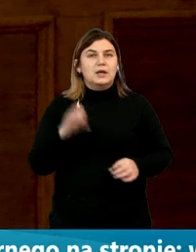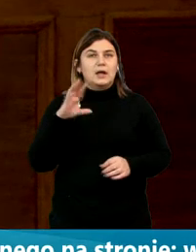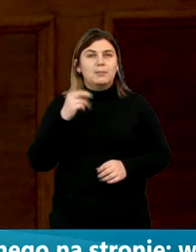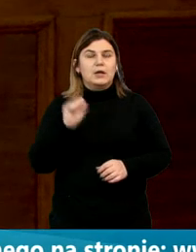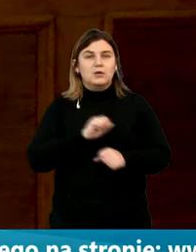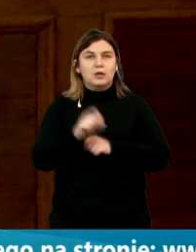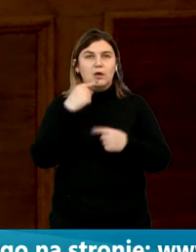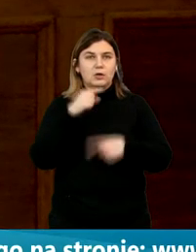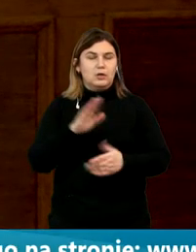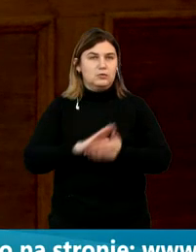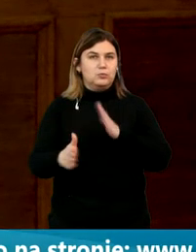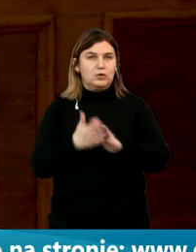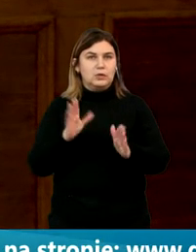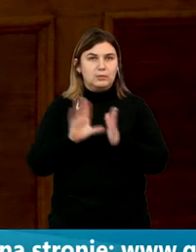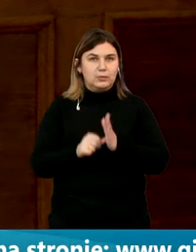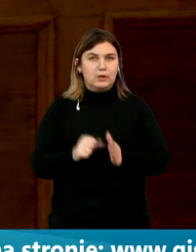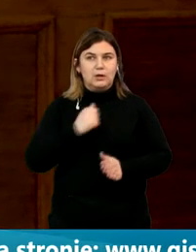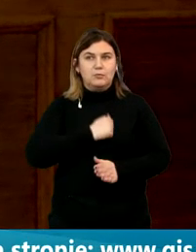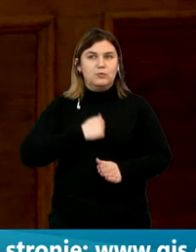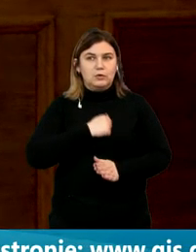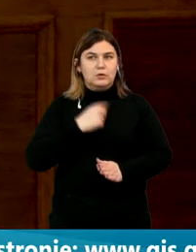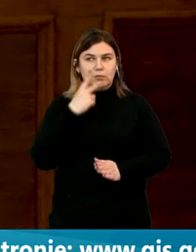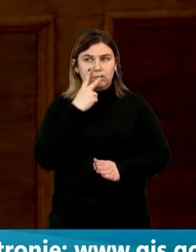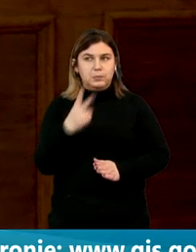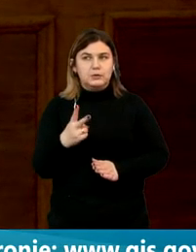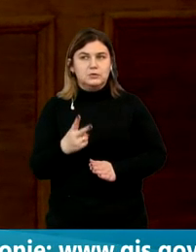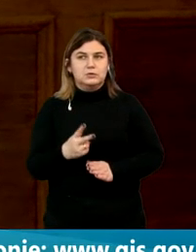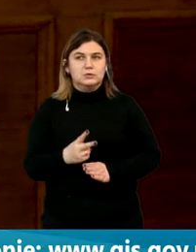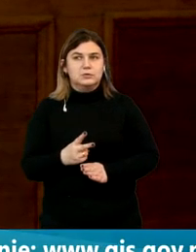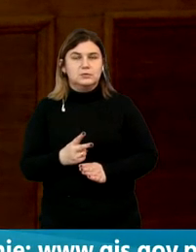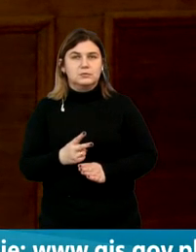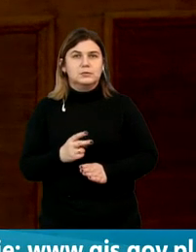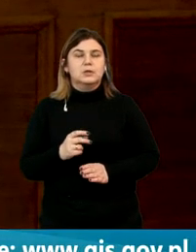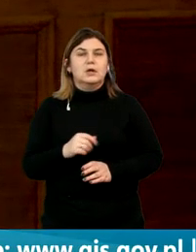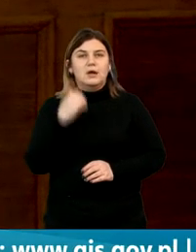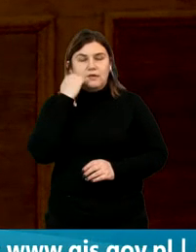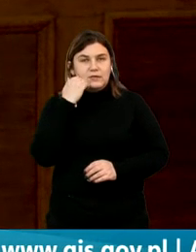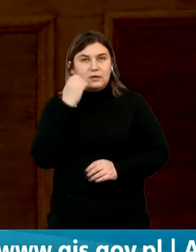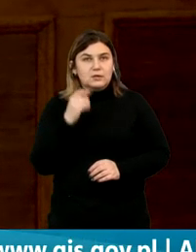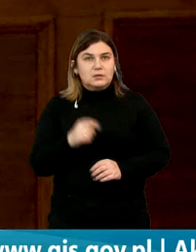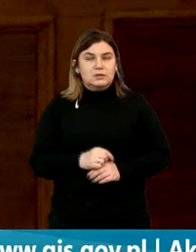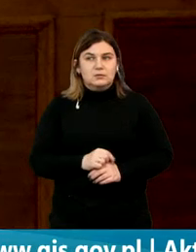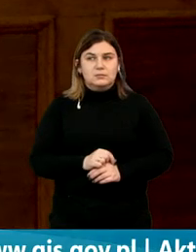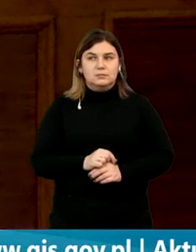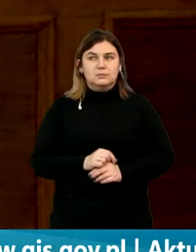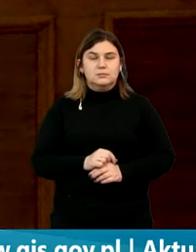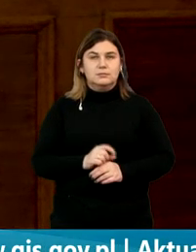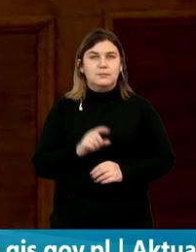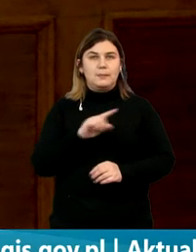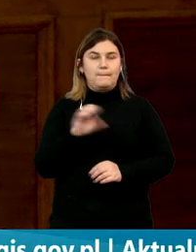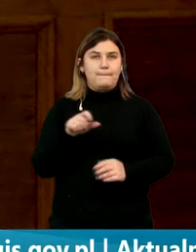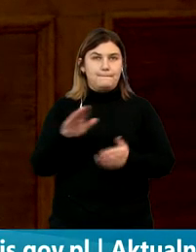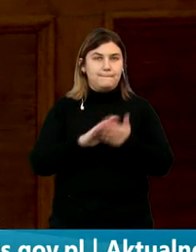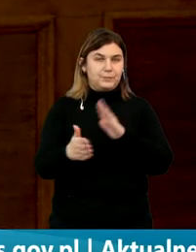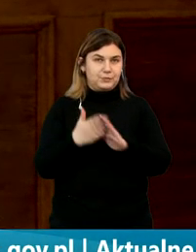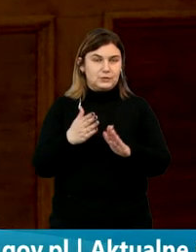odpowiedzialny za sprzątanie miasta? Ostatnio przykro się patrzy na nasze ulice, wszędzie maseczki, reklamówki, wstyd. No, za sprzątanie miasta jest